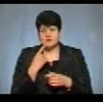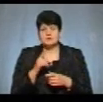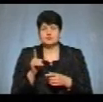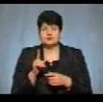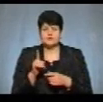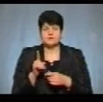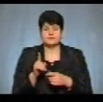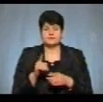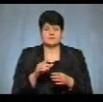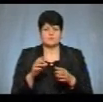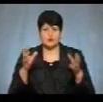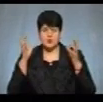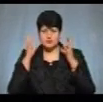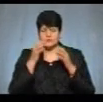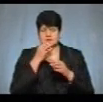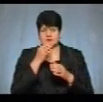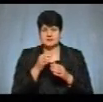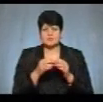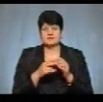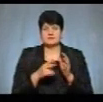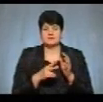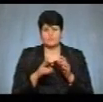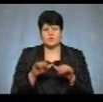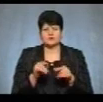Трач передав по проводовому радіо 17 лютого о